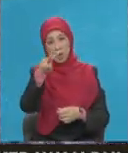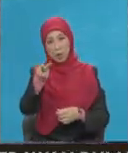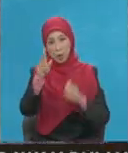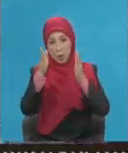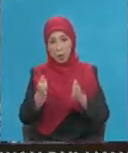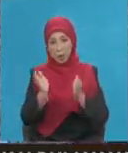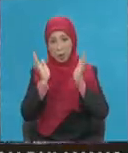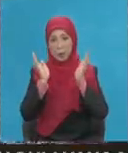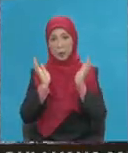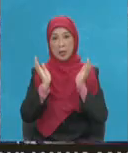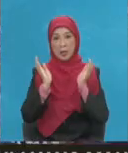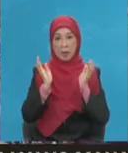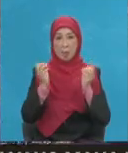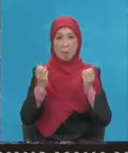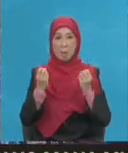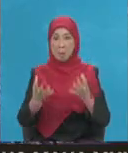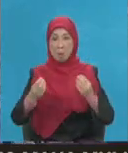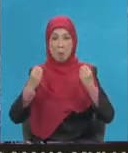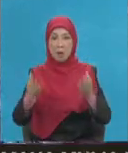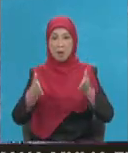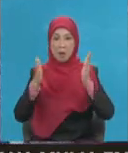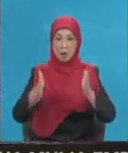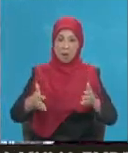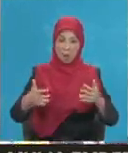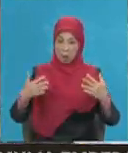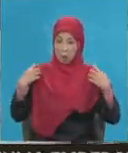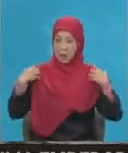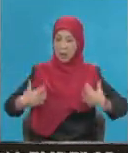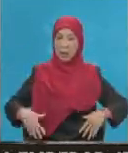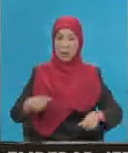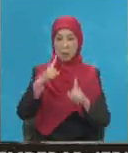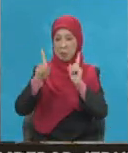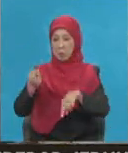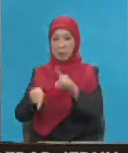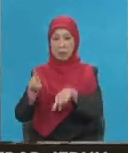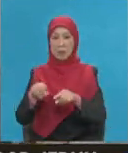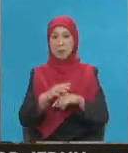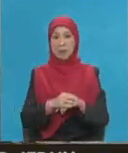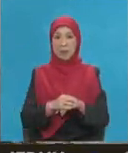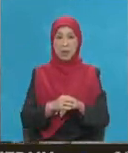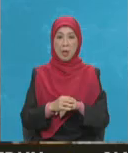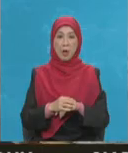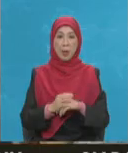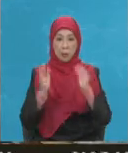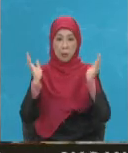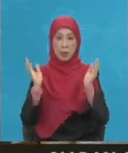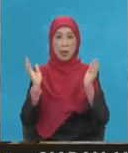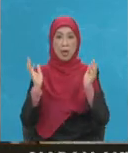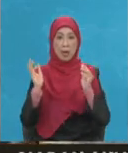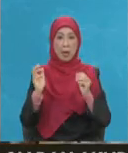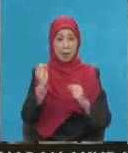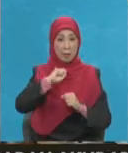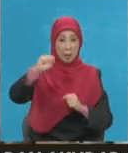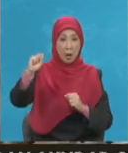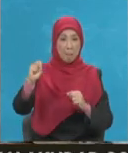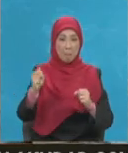orang-orang di Brunei sekarang. Banyak orang kasih pakaian berbeza-beza. Brunei's National Day is so many